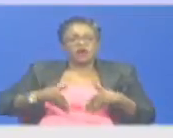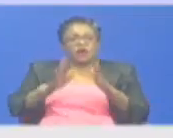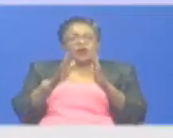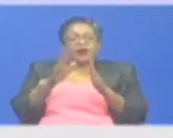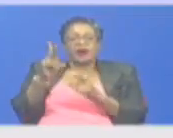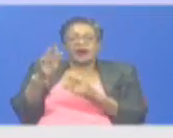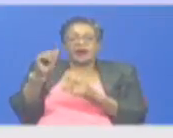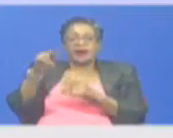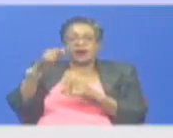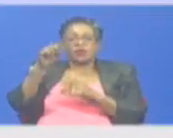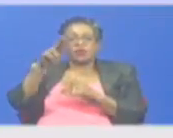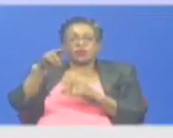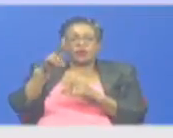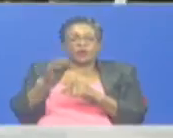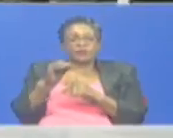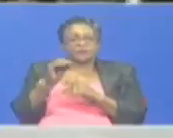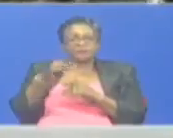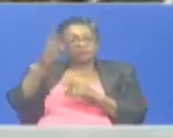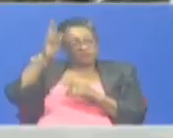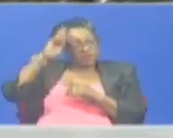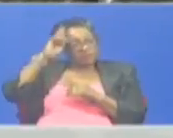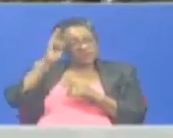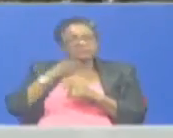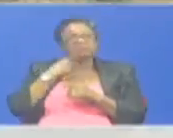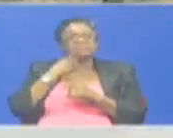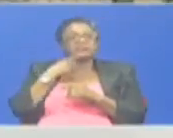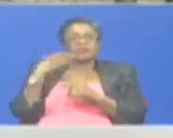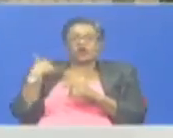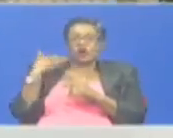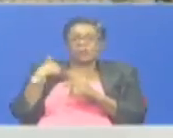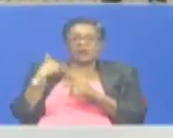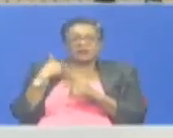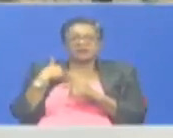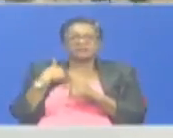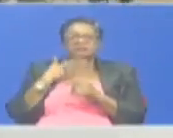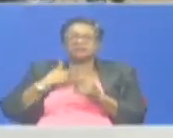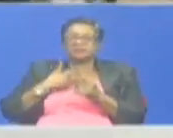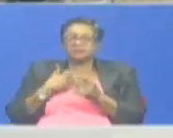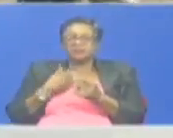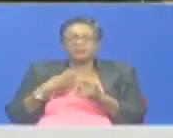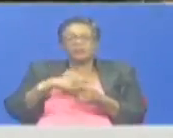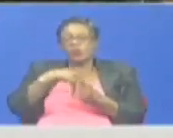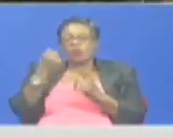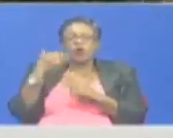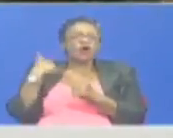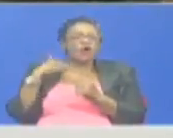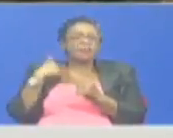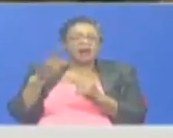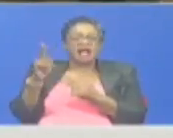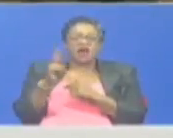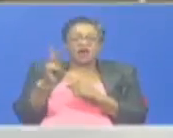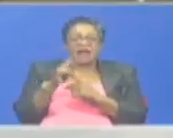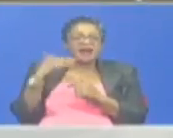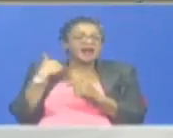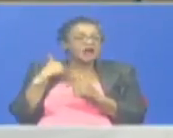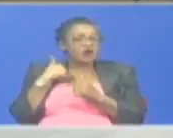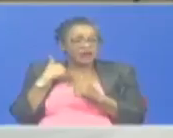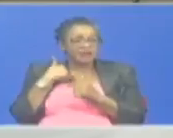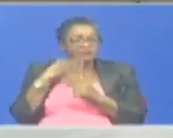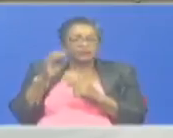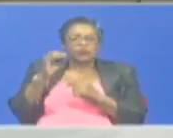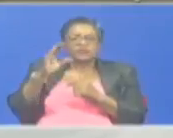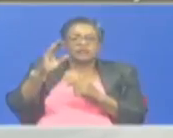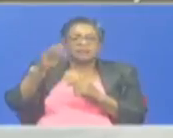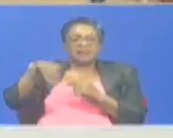Kangundo. Kulingana na polisi, majambazi hao walikuwa wakitekeleza uhalifu katika mitaa ya Kayole na Dandora. OCPD wa